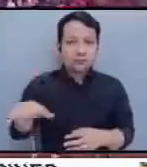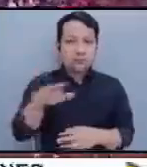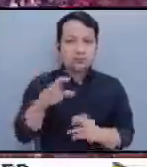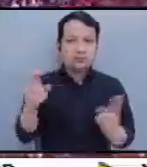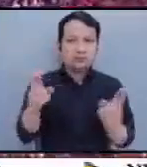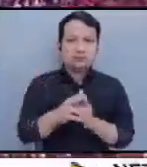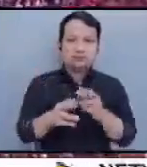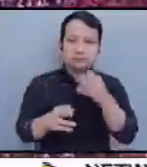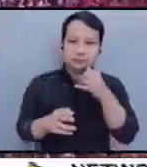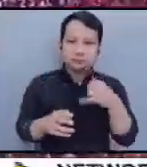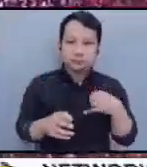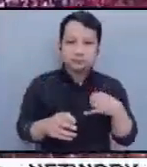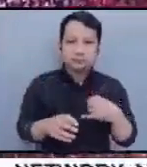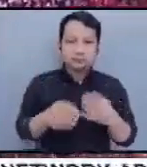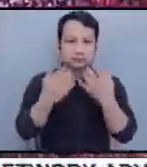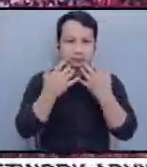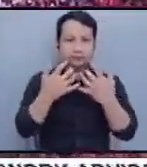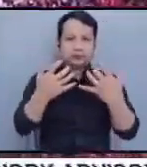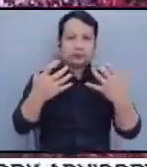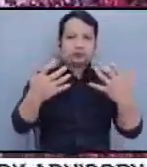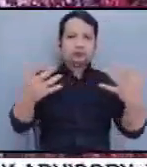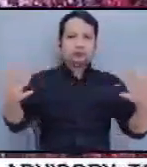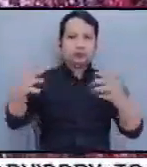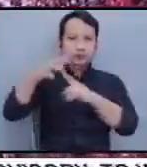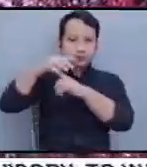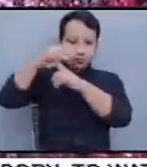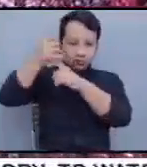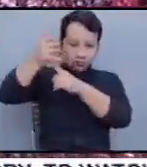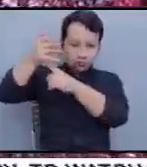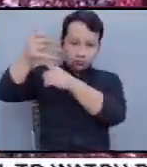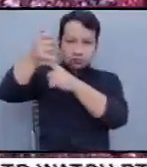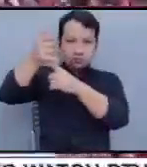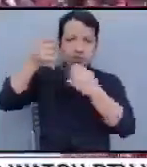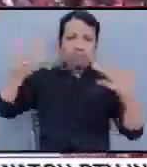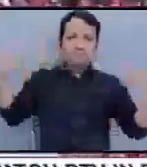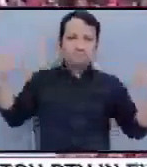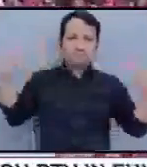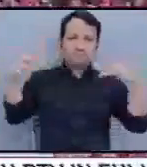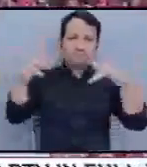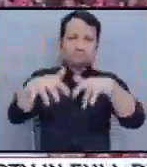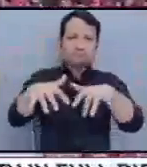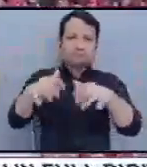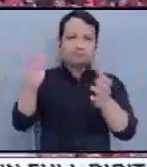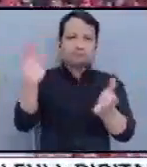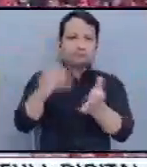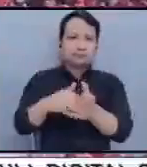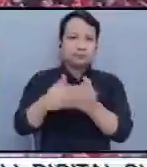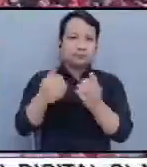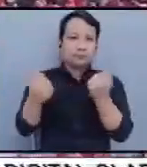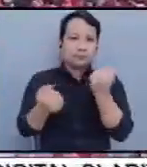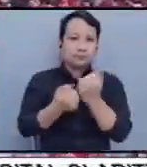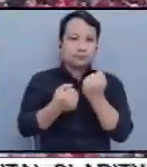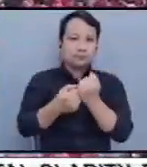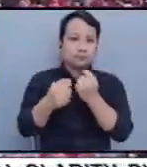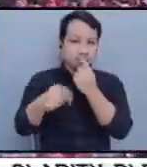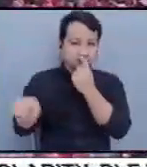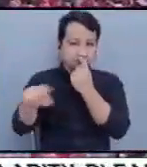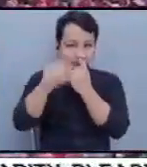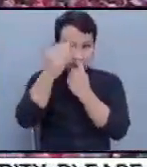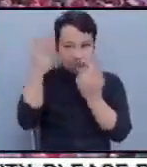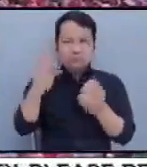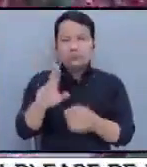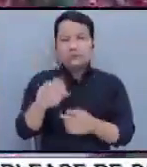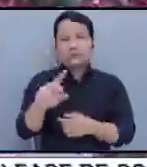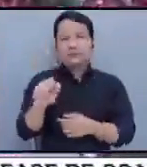kahapon. Kitang-kita sa drone shots na ito ang pagdagsa ng libo-libong supporters sa isinagawang unit team grand